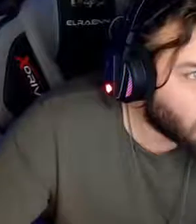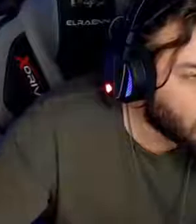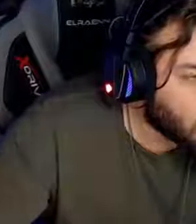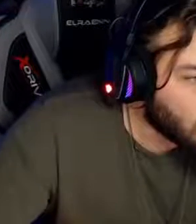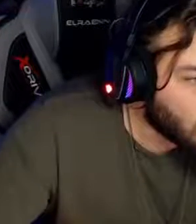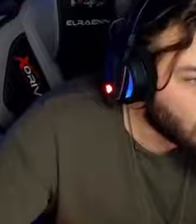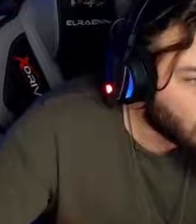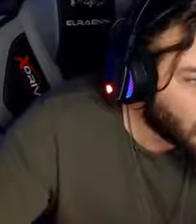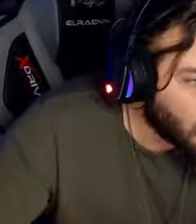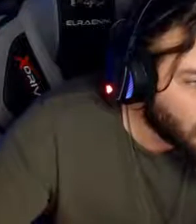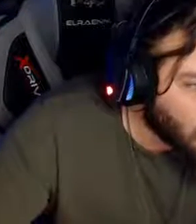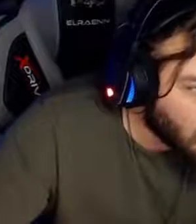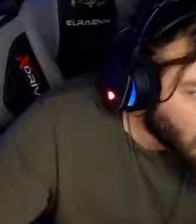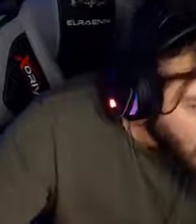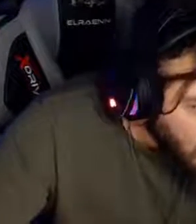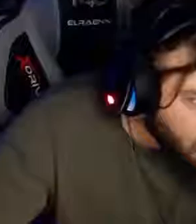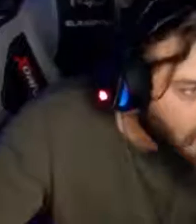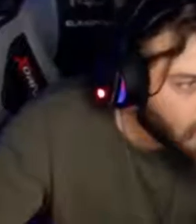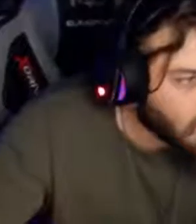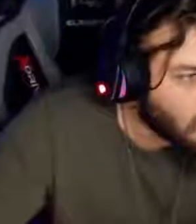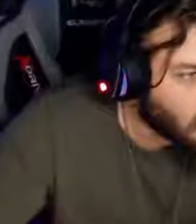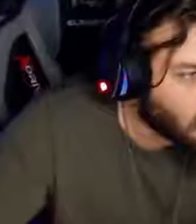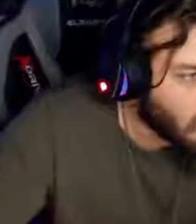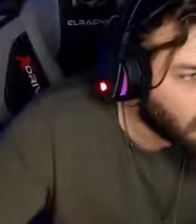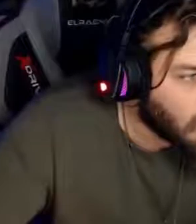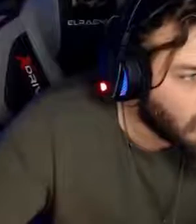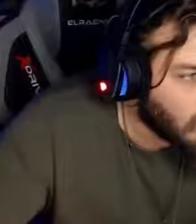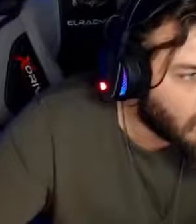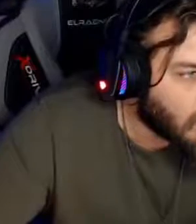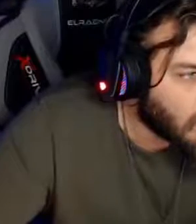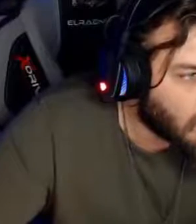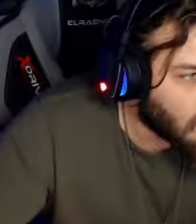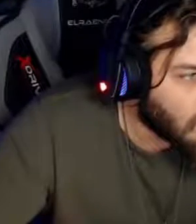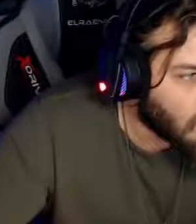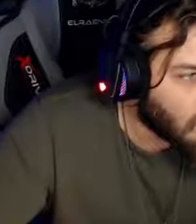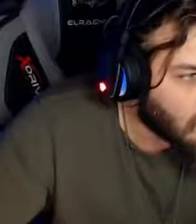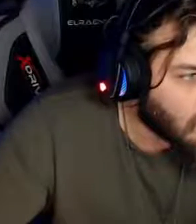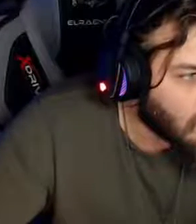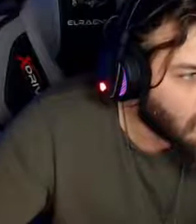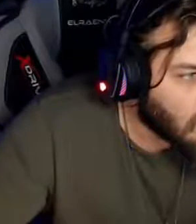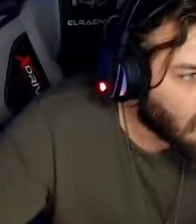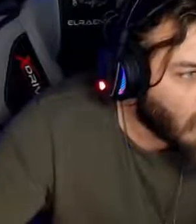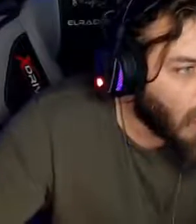Yani başka böyle daha desteğe ihtiyaç duyacak birilerine.